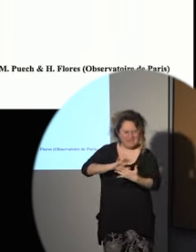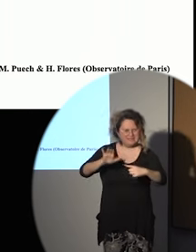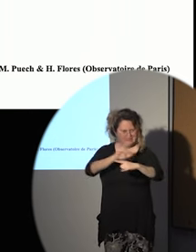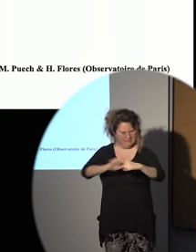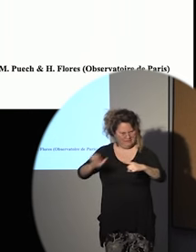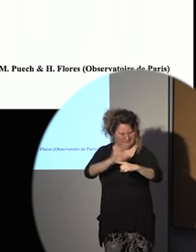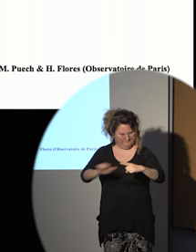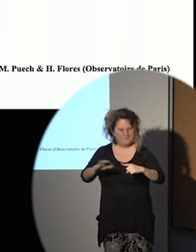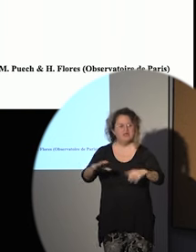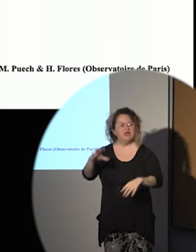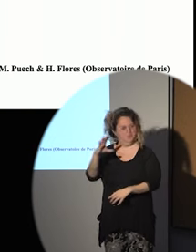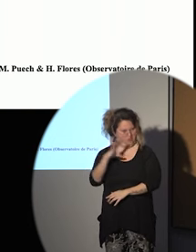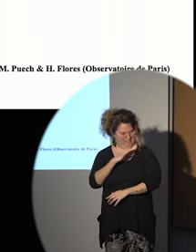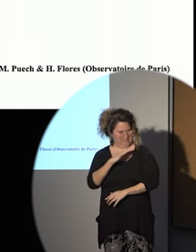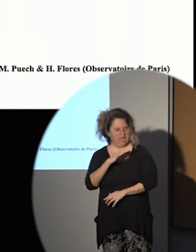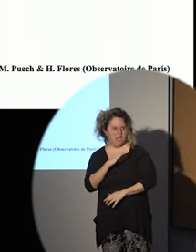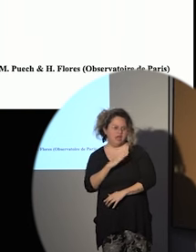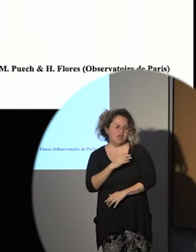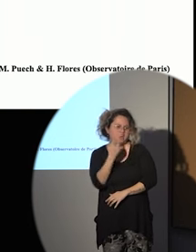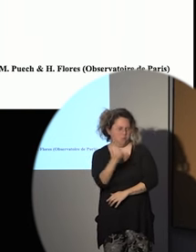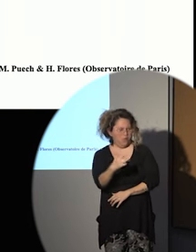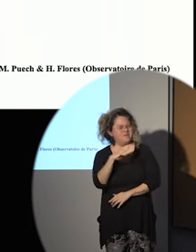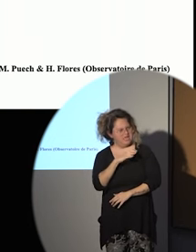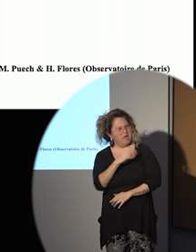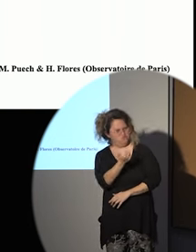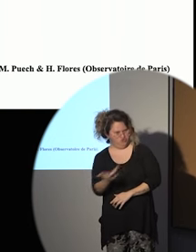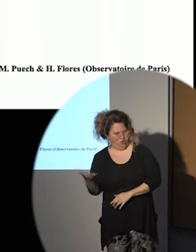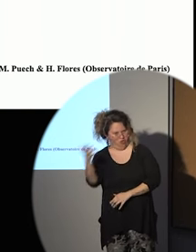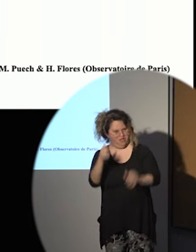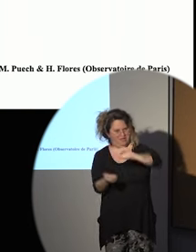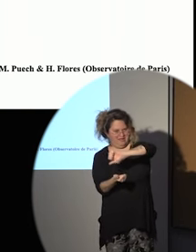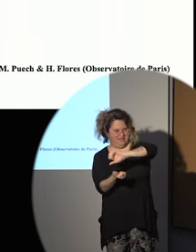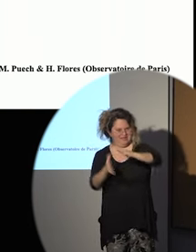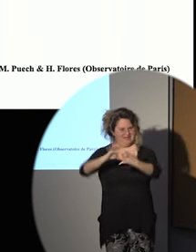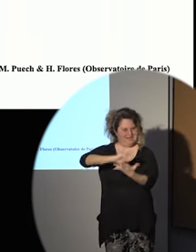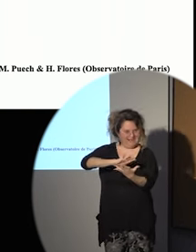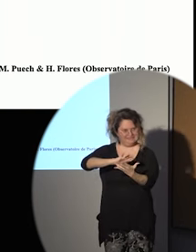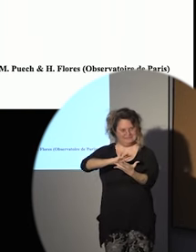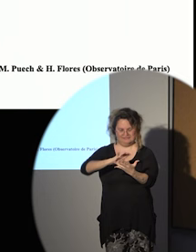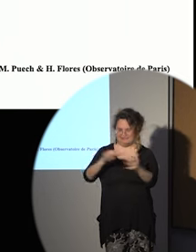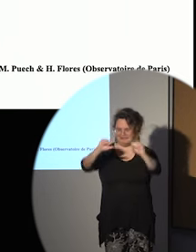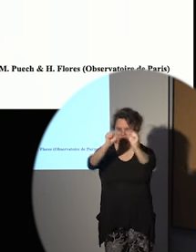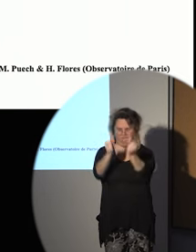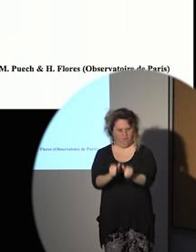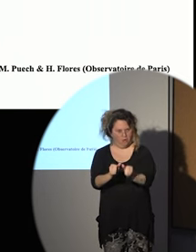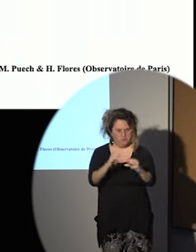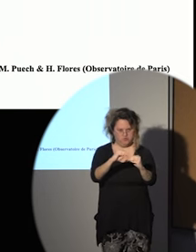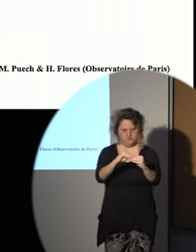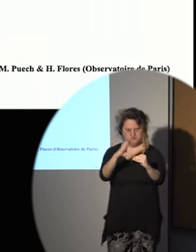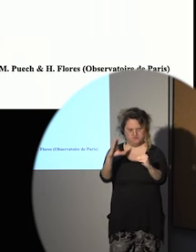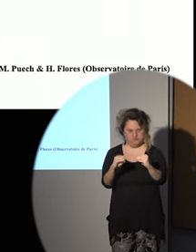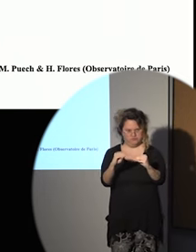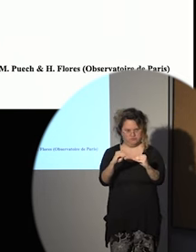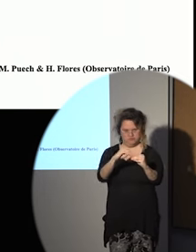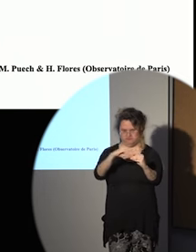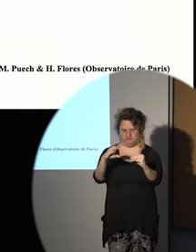qui sont des galaxies dites elliptiques, dans lesquelles c'est équivalent à une galaxie où il n'y a qu'un bulbe, il n'y a pas de disque. Vous voyez, nous, on n'y est pas,